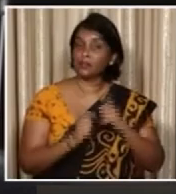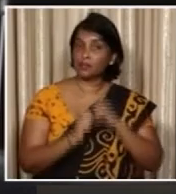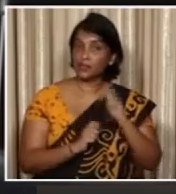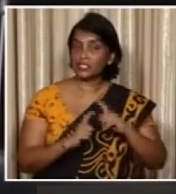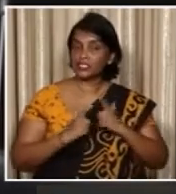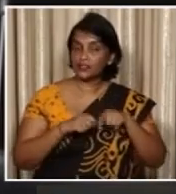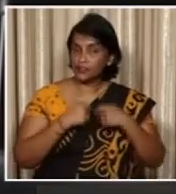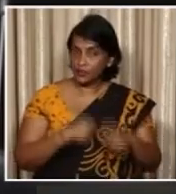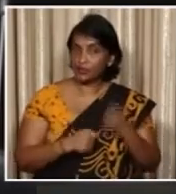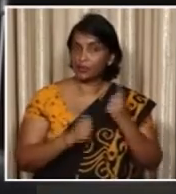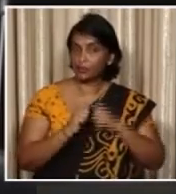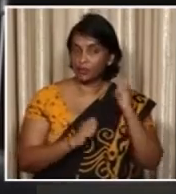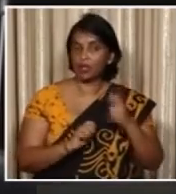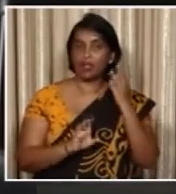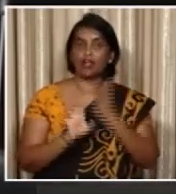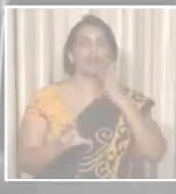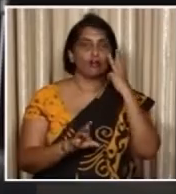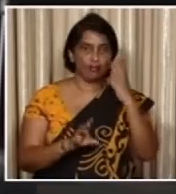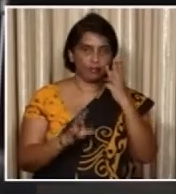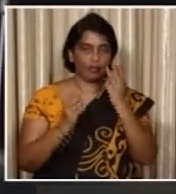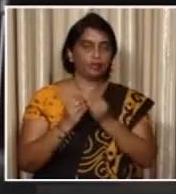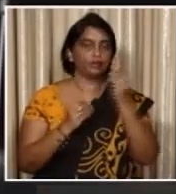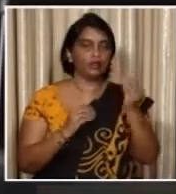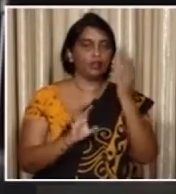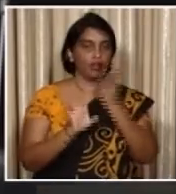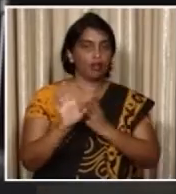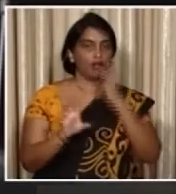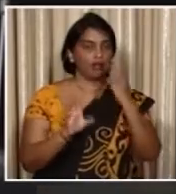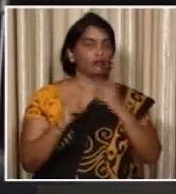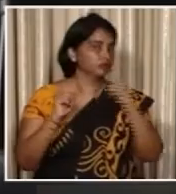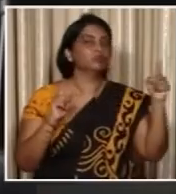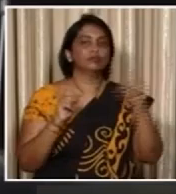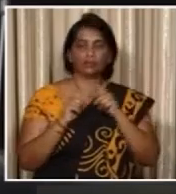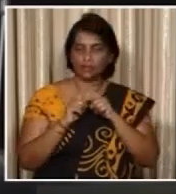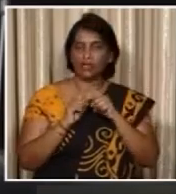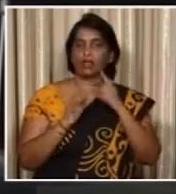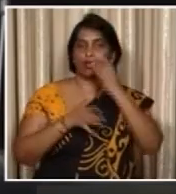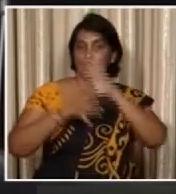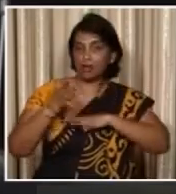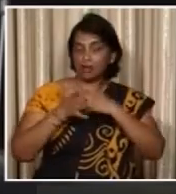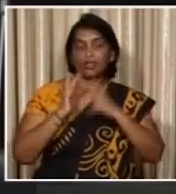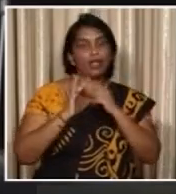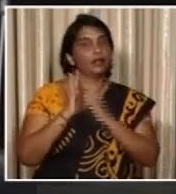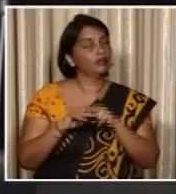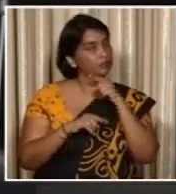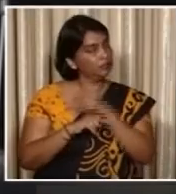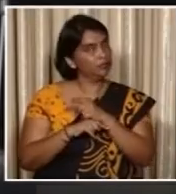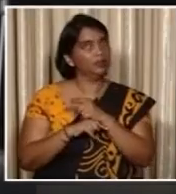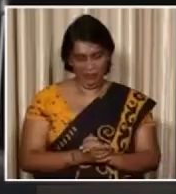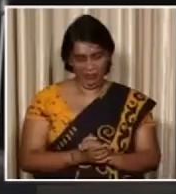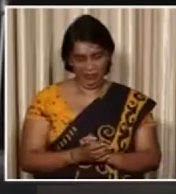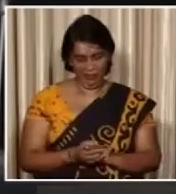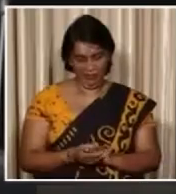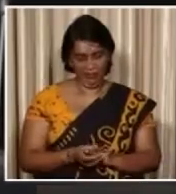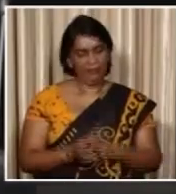වියදම් දීමනාව අවුරුදු 3ක් ගෙවන්නේ. අවුරුදු 3ක් සඳහා තමයි අපිට අයවැය හදන්න ජාත්‍යන්තර මූල්‍ය අරමුදලෙන් මුදල්